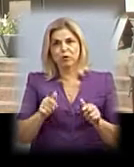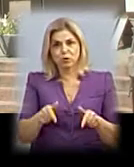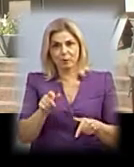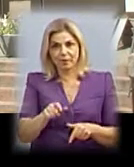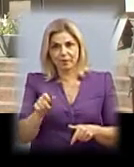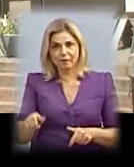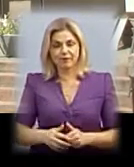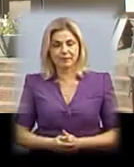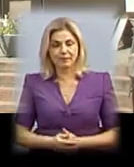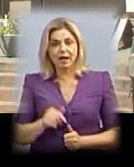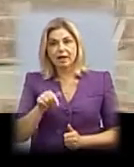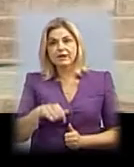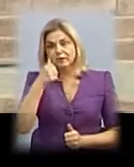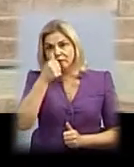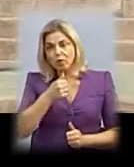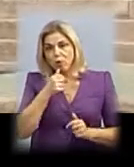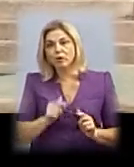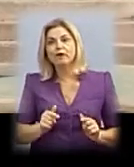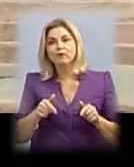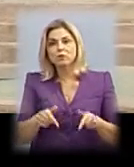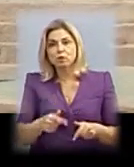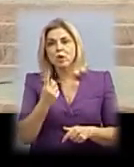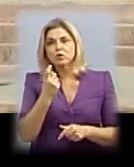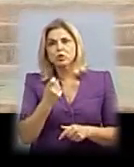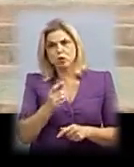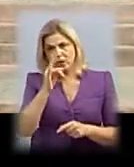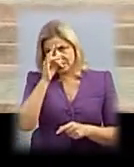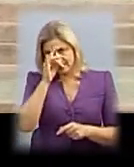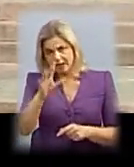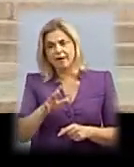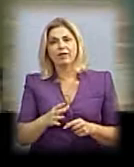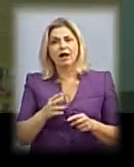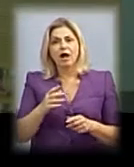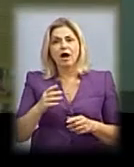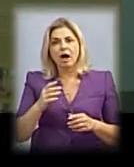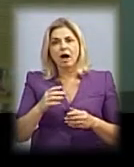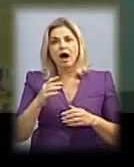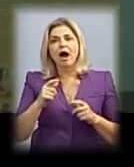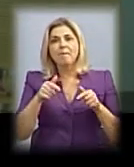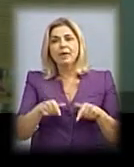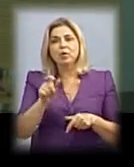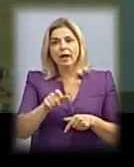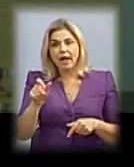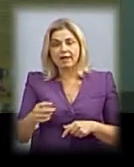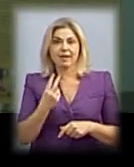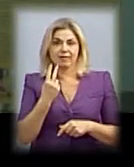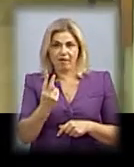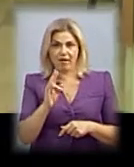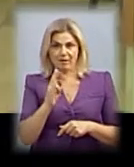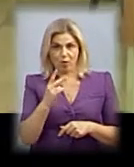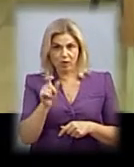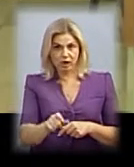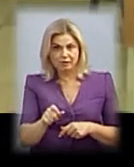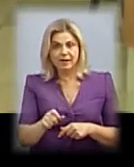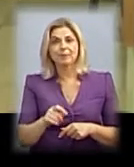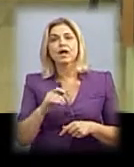У цьогорічному рейтингу «Вступ освіта.ua» 100 найпопулярніших серед абітурієнтів університетів – два миколаївських. У Національному